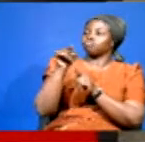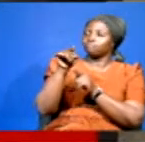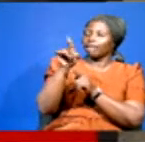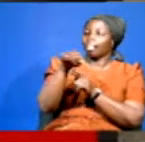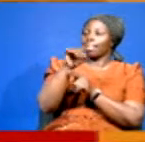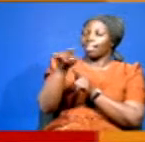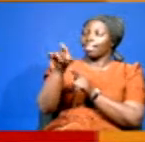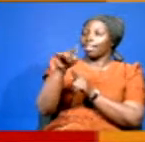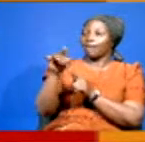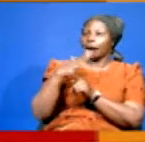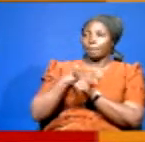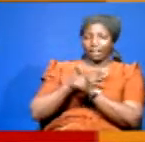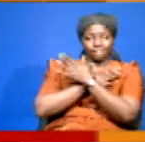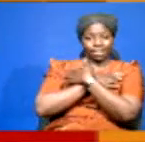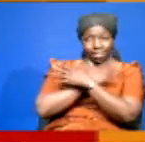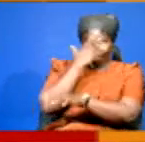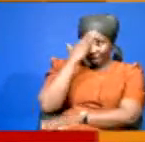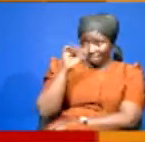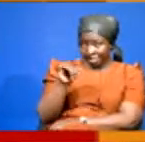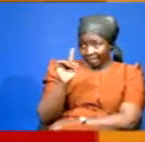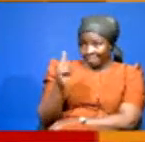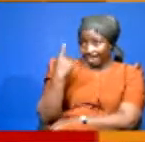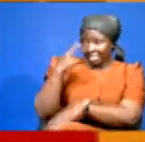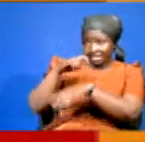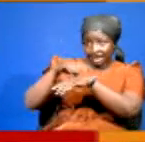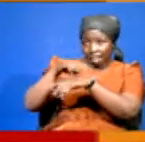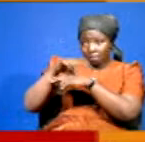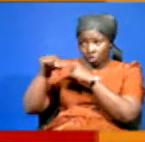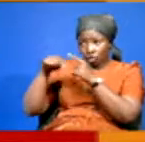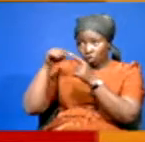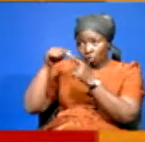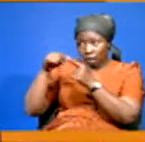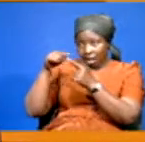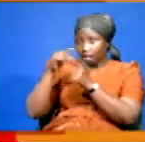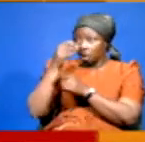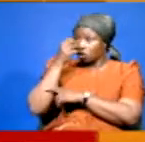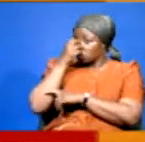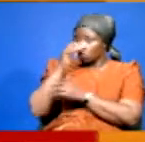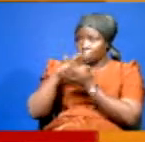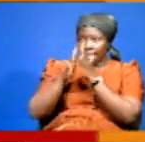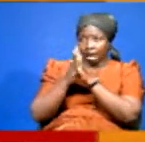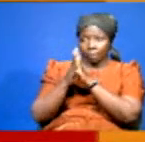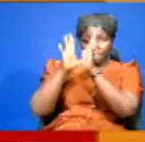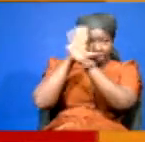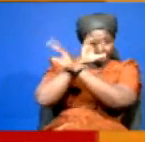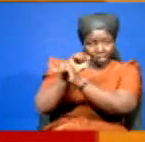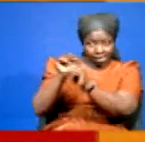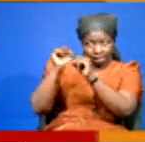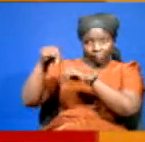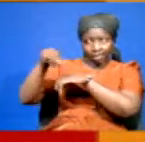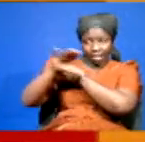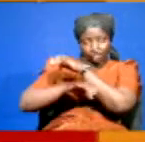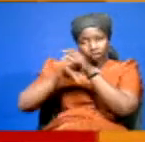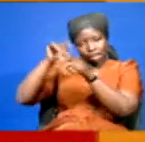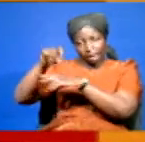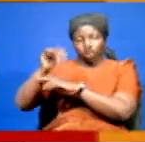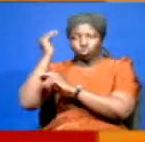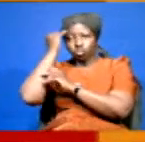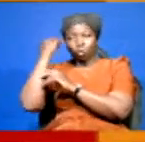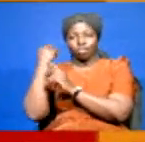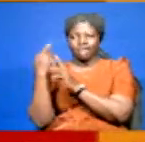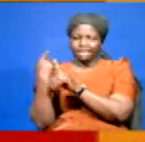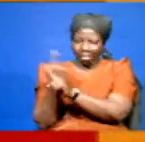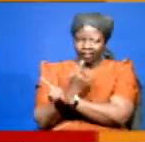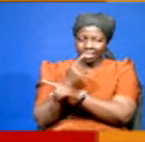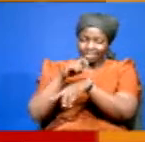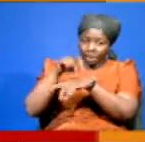hii ndo mara ya kwanza Mheshimiwa William Samoei Ruto anakuwa rais wa Kenya hii. lazima tutofautishe kwamba ukiwa rais unapewa mandate ya